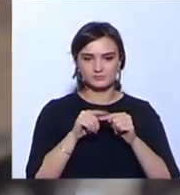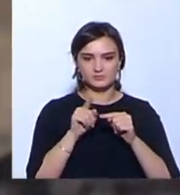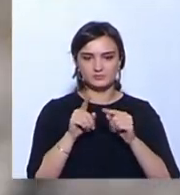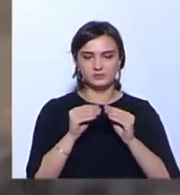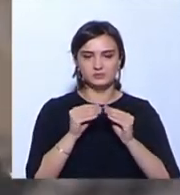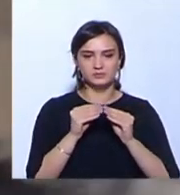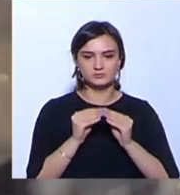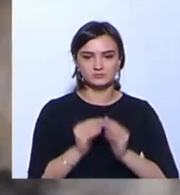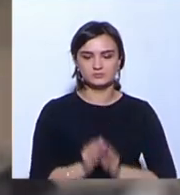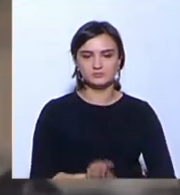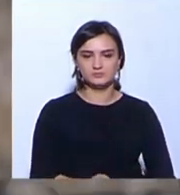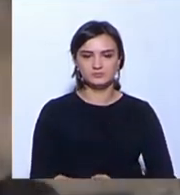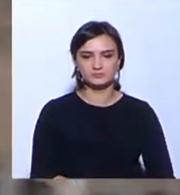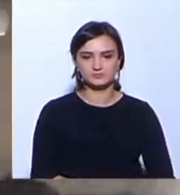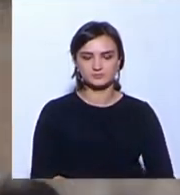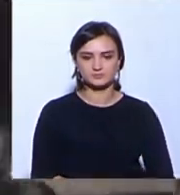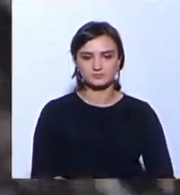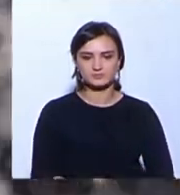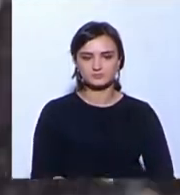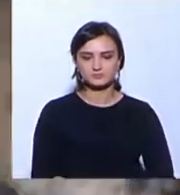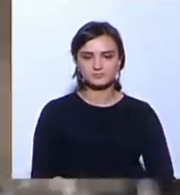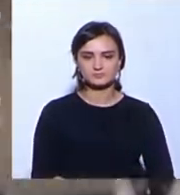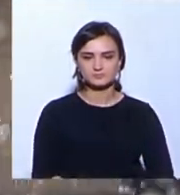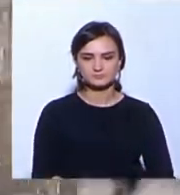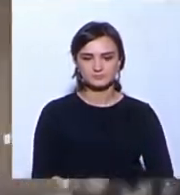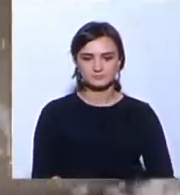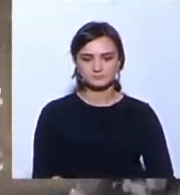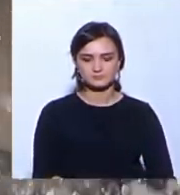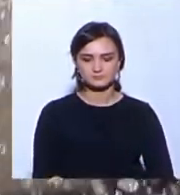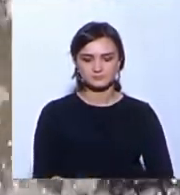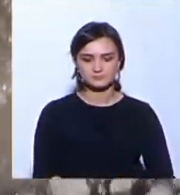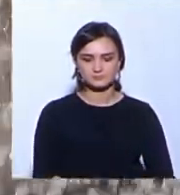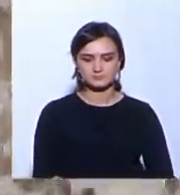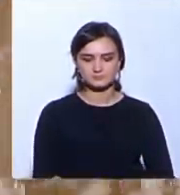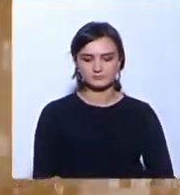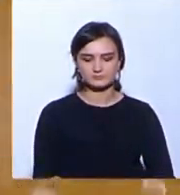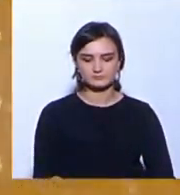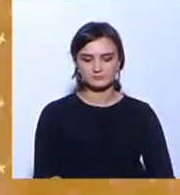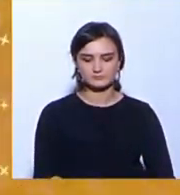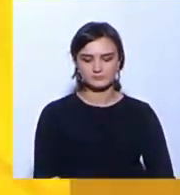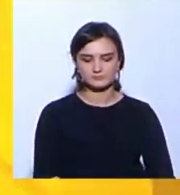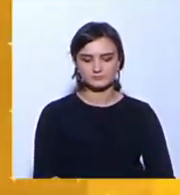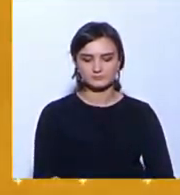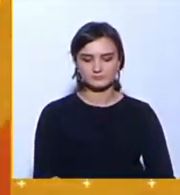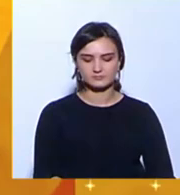ყოველთვის მინდოდა, რომ ყოფილიყავ.